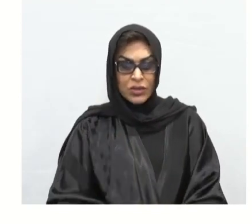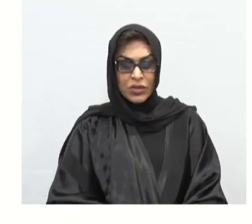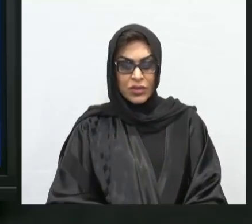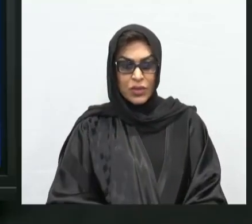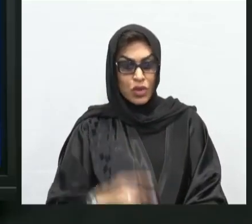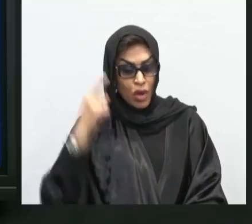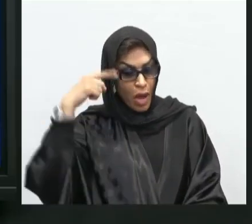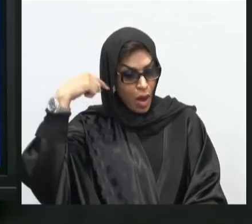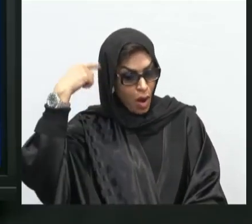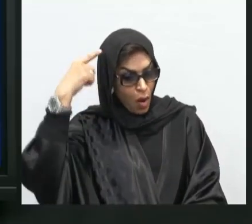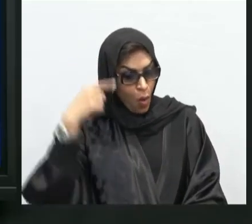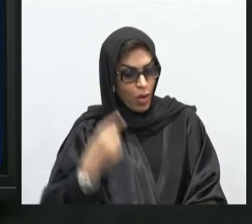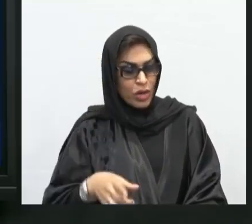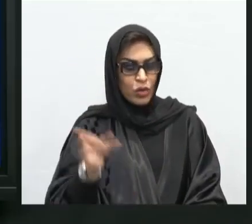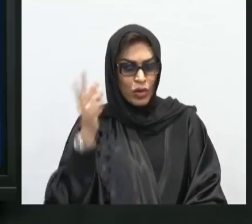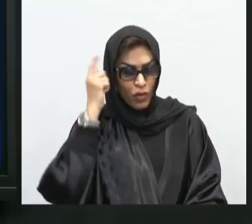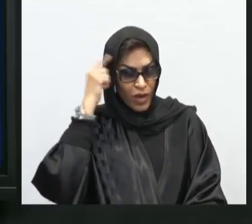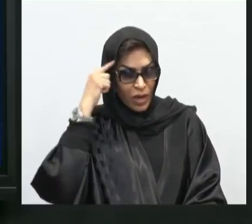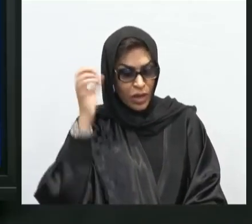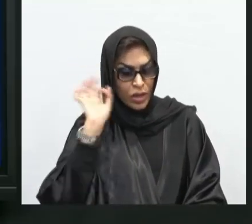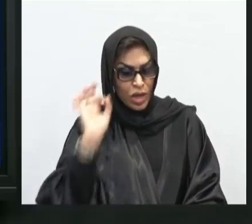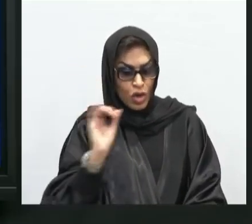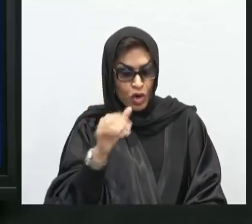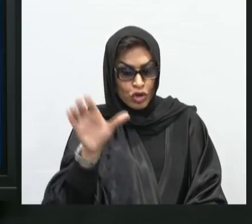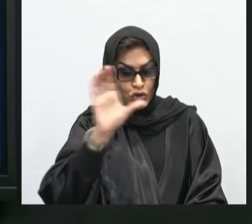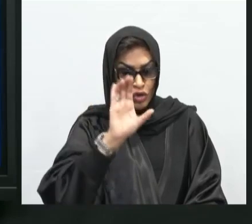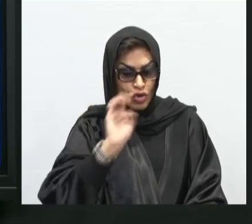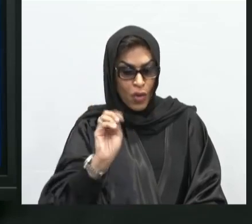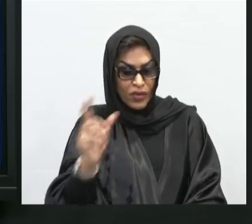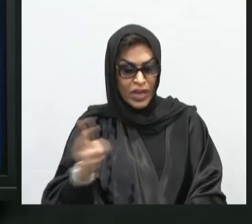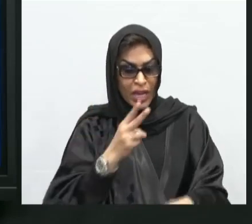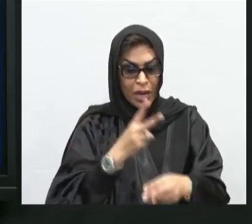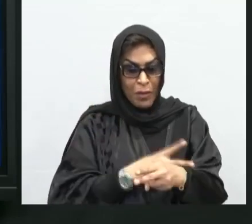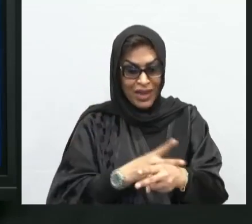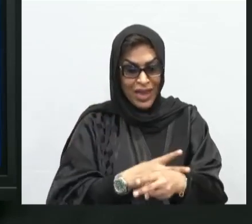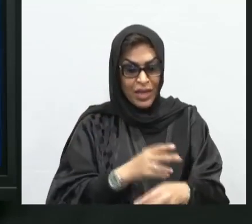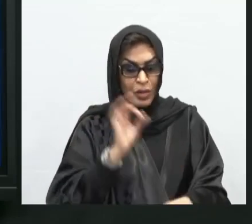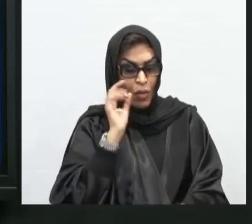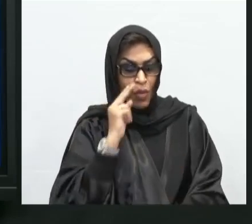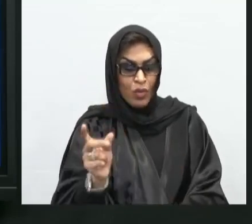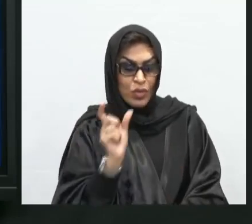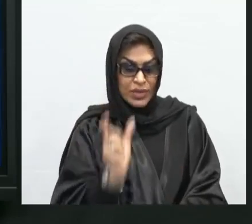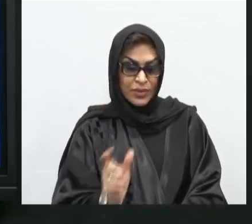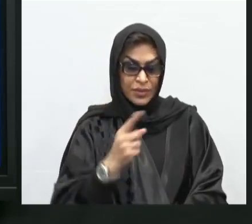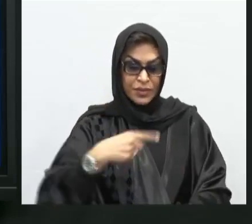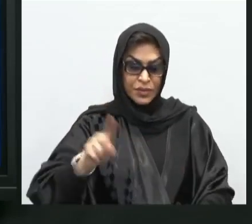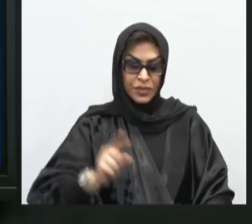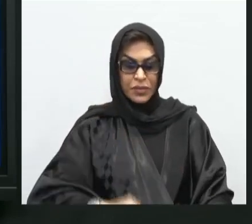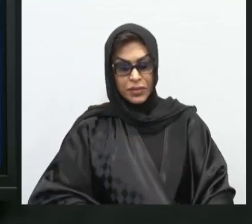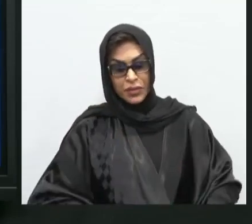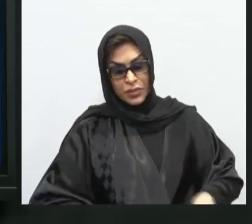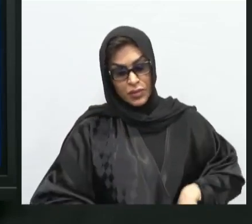نحاول الاجابه عن هذه المفردات طالب وطالبتي بوضعها في المكان المناسب خلال الاسئله اسفل هذه